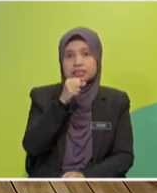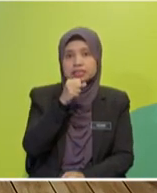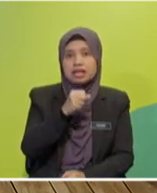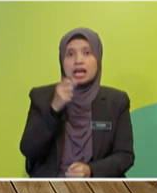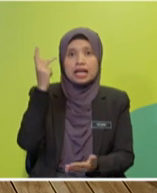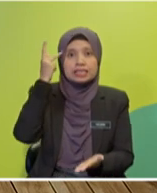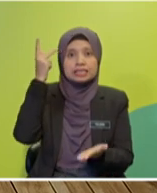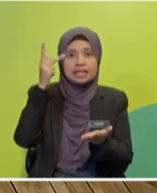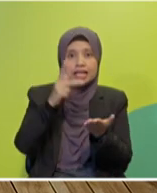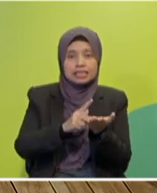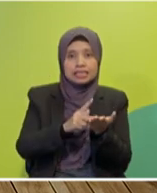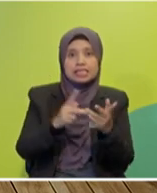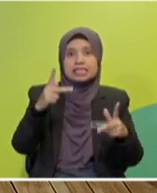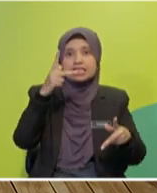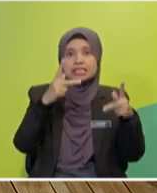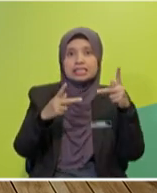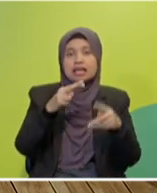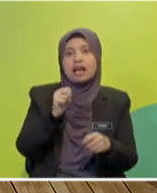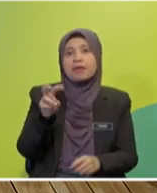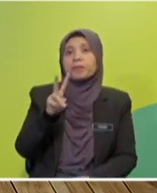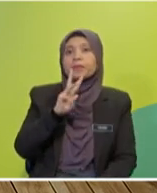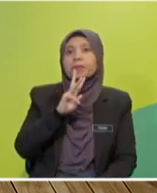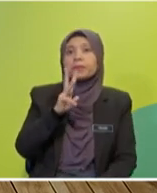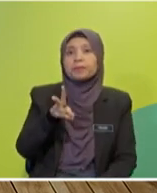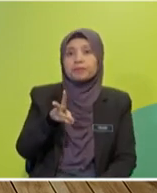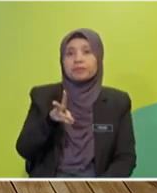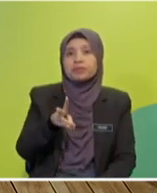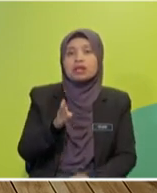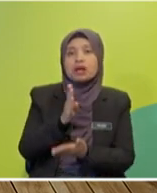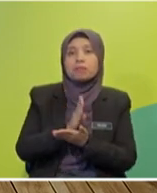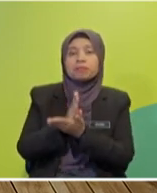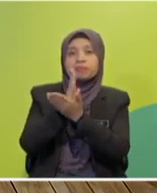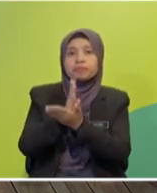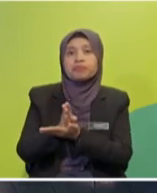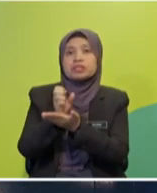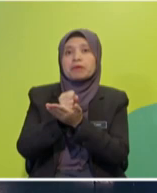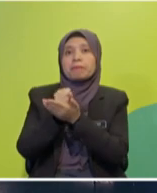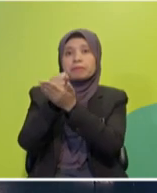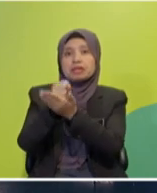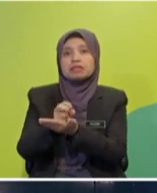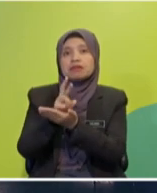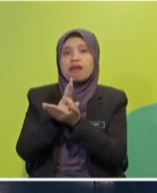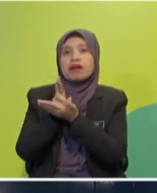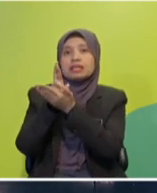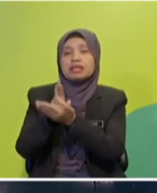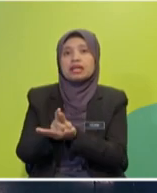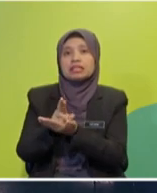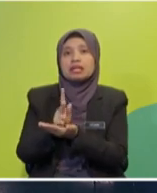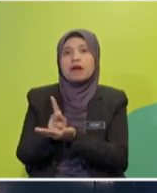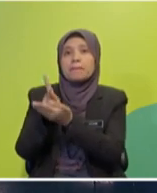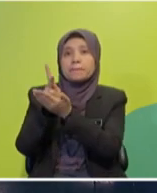Kenali kenderaan air. Bot sampan rakit, kapal